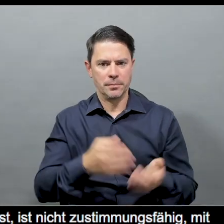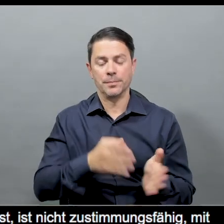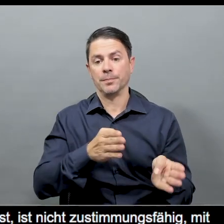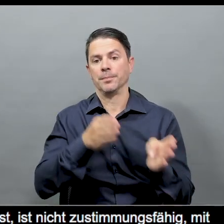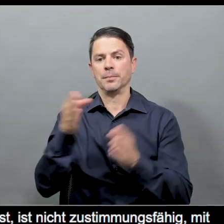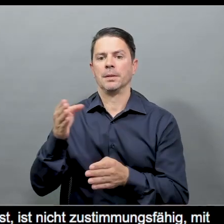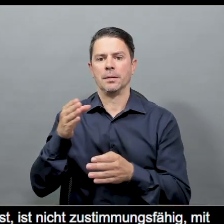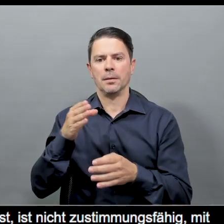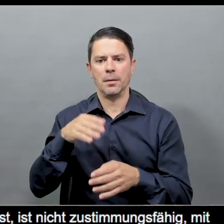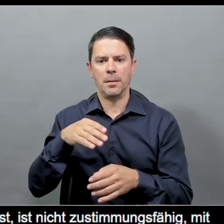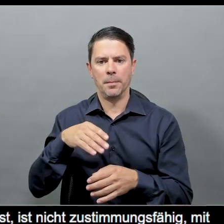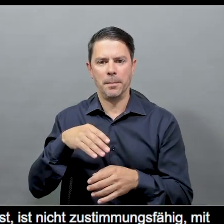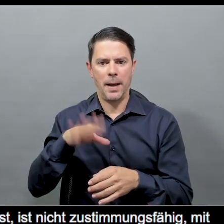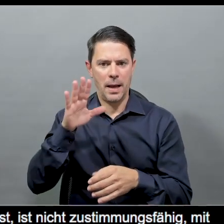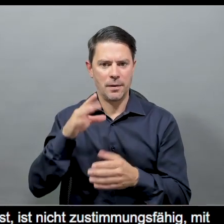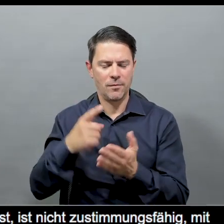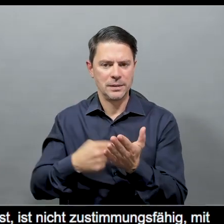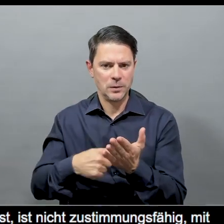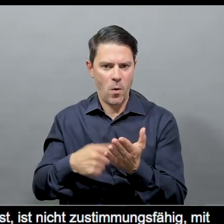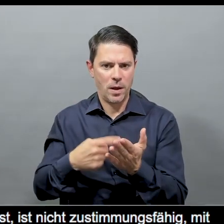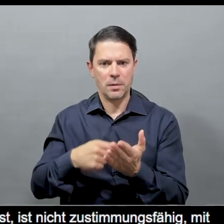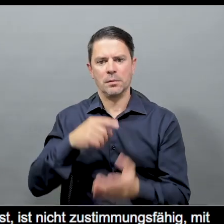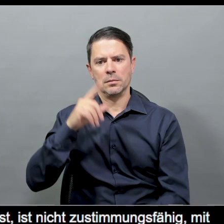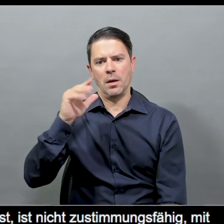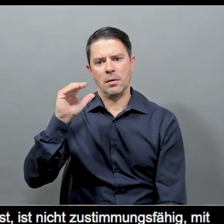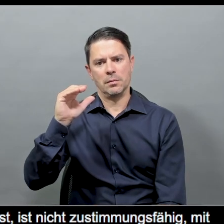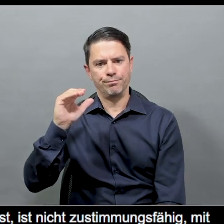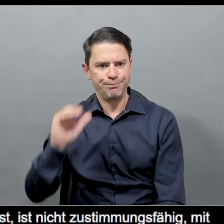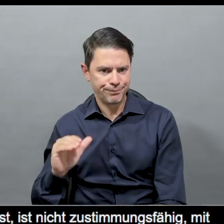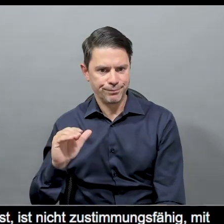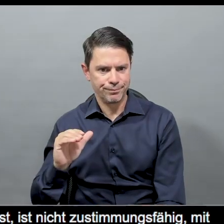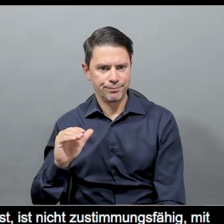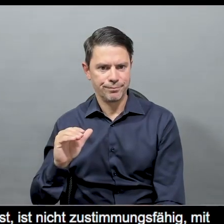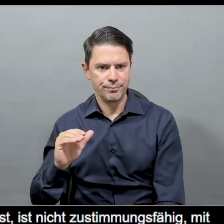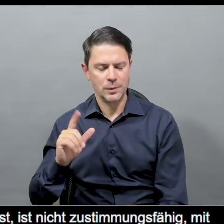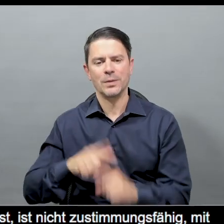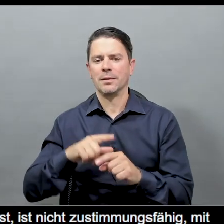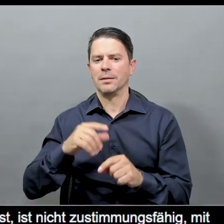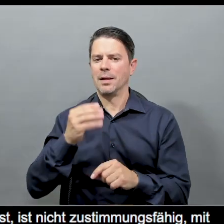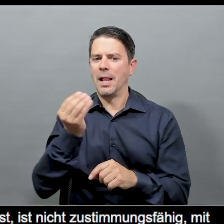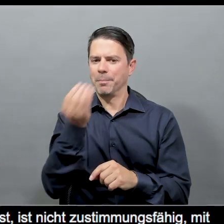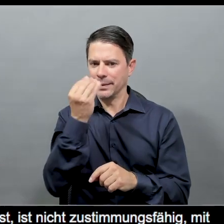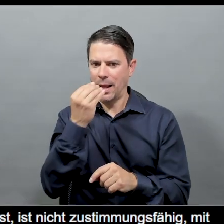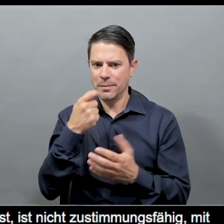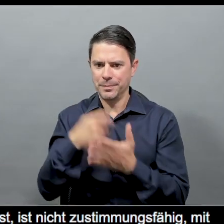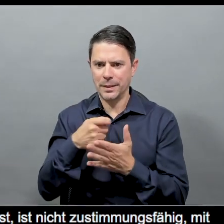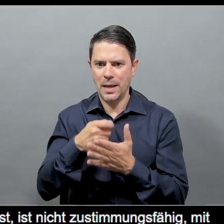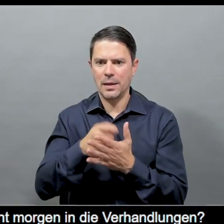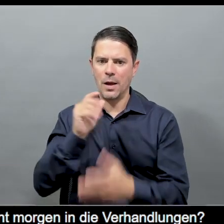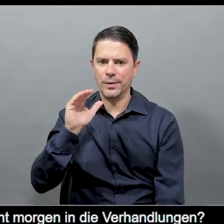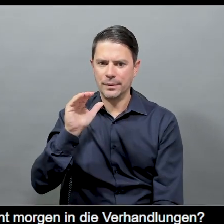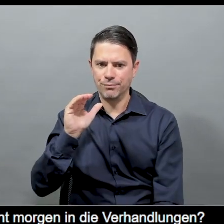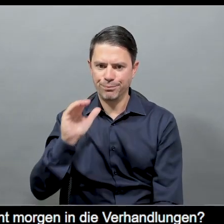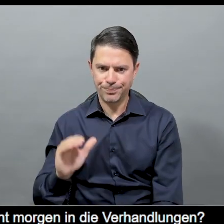im Konsens aller Finanzminister, egal von welcher Regierungskonstellation in den Ländern, deutlich